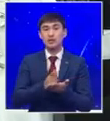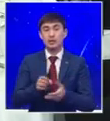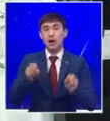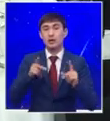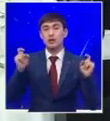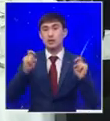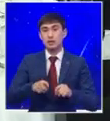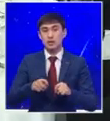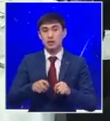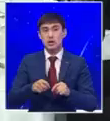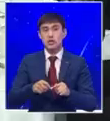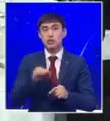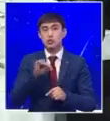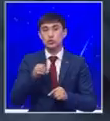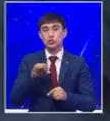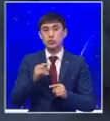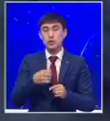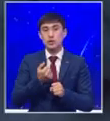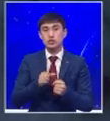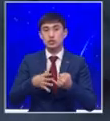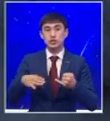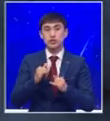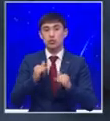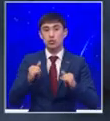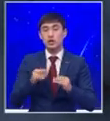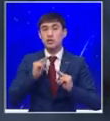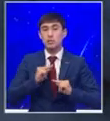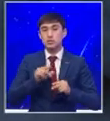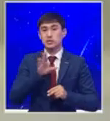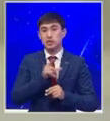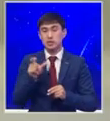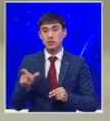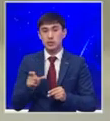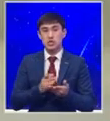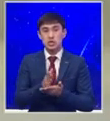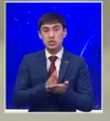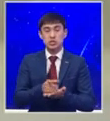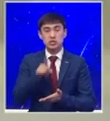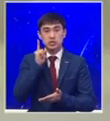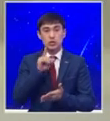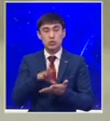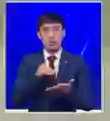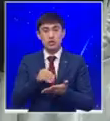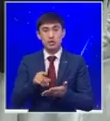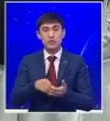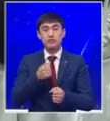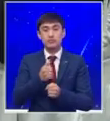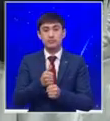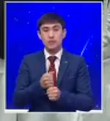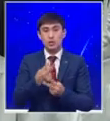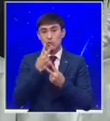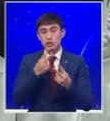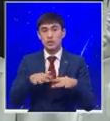арнайы келді. Дені Жетісудың ел мен жердің дамуына еңбек сіңіргендер. Жастар үлгі алар, бетке ұстарлар, өмір